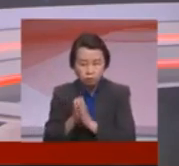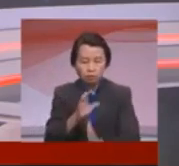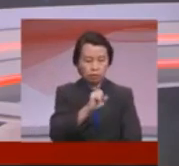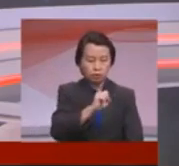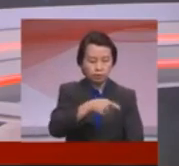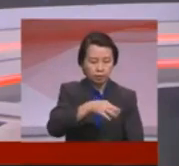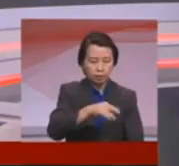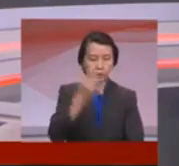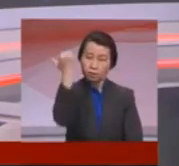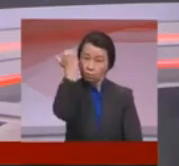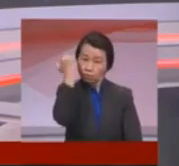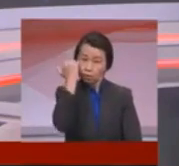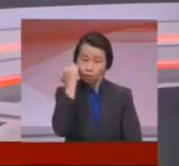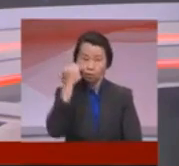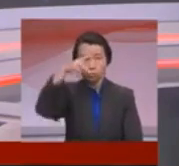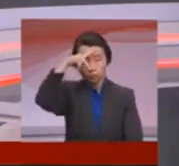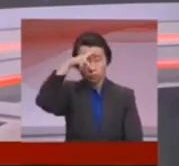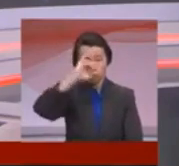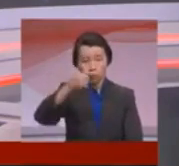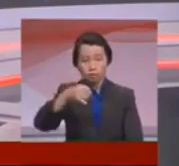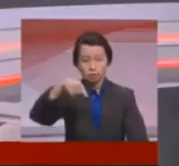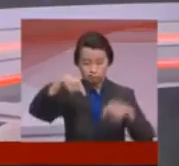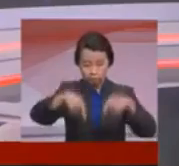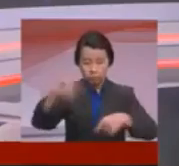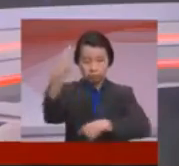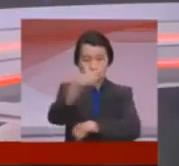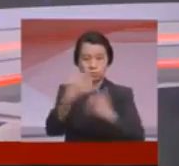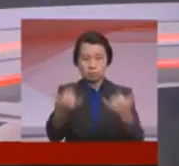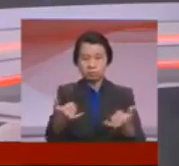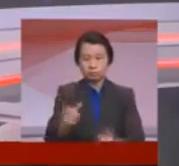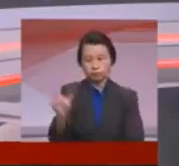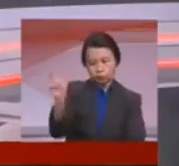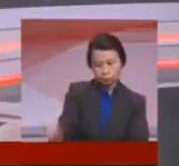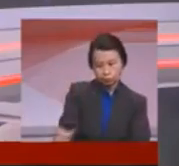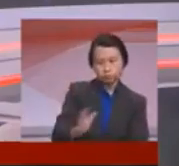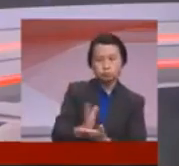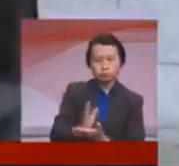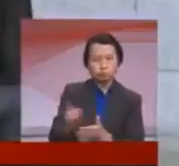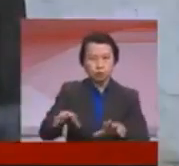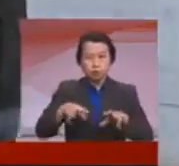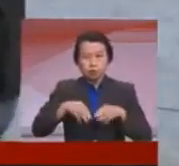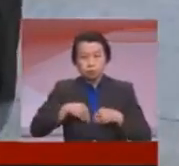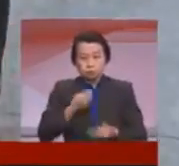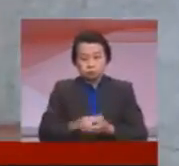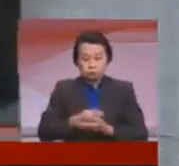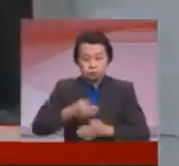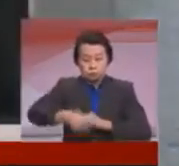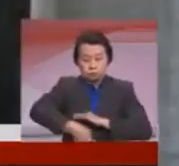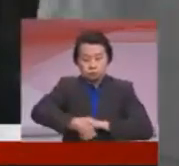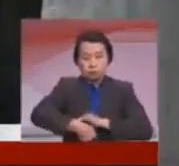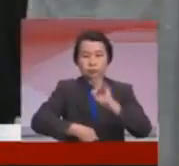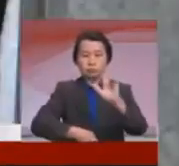SPRM di Mahkamah Majistret Putrajaya di sini hari ini. Suspek dipercayai telah menerima suapan bernilai